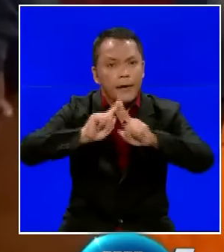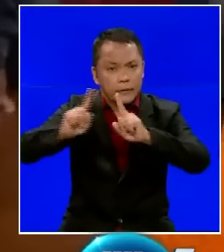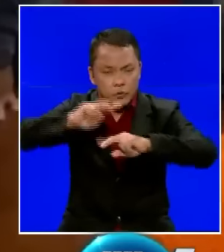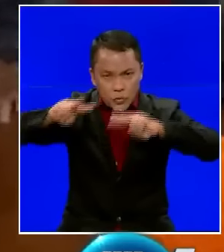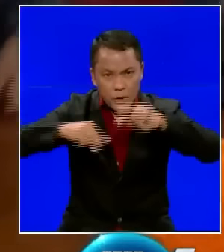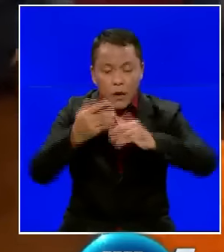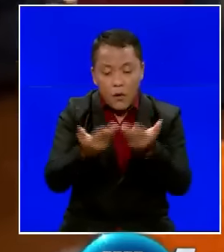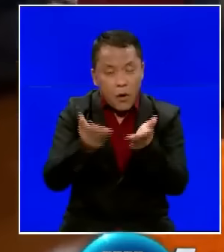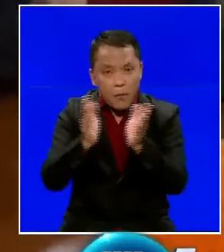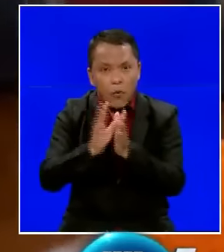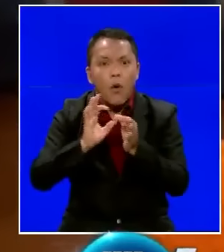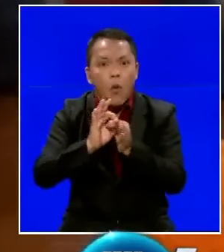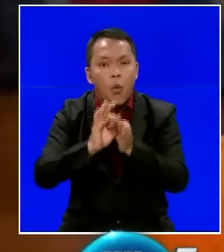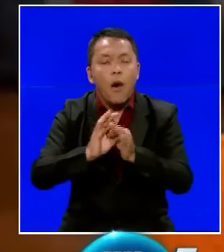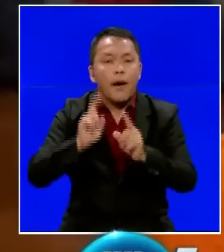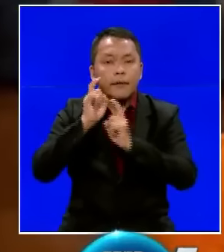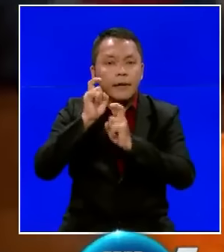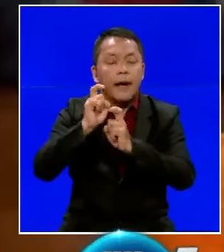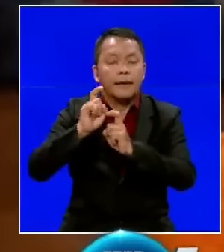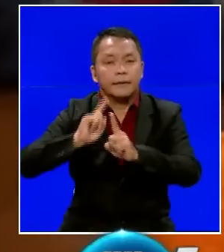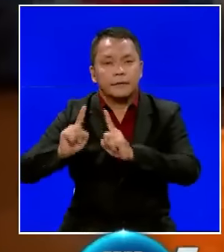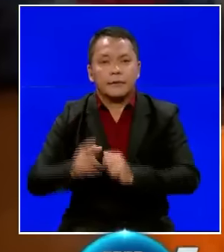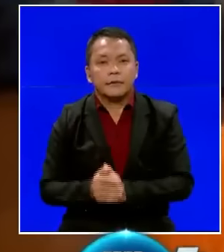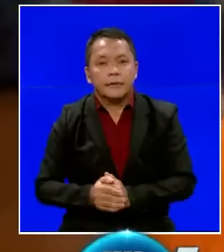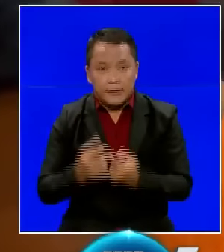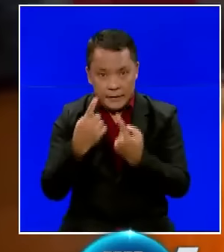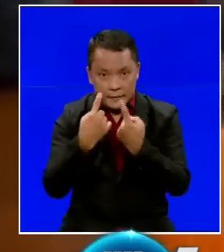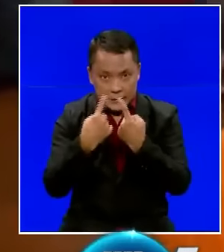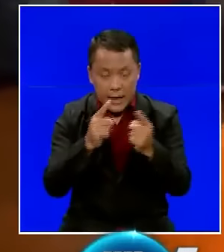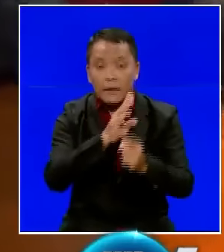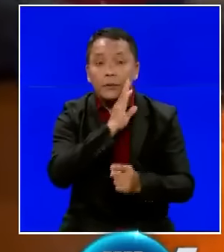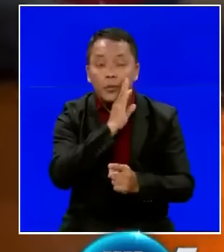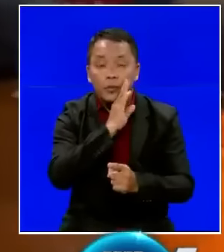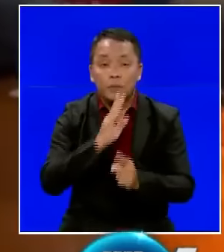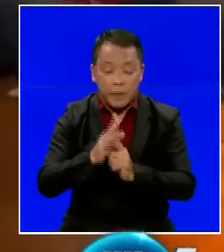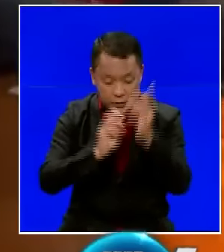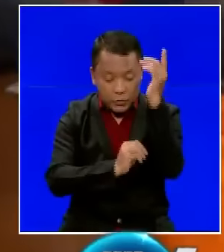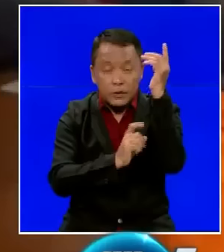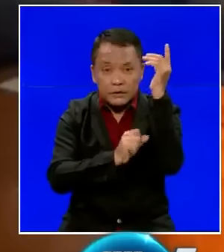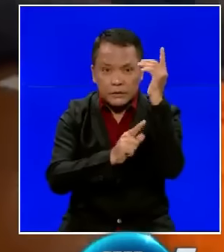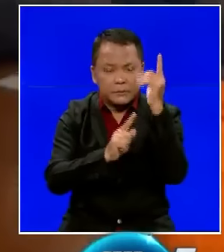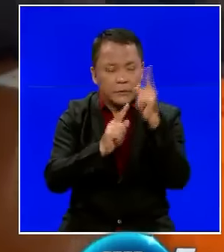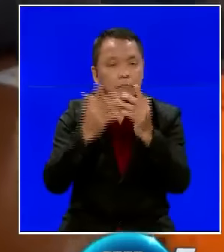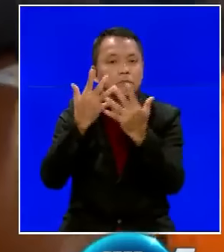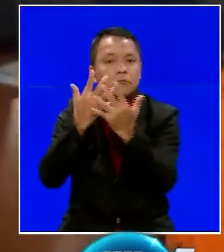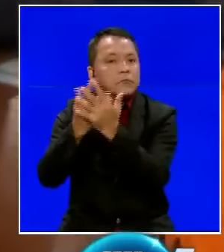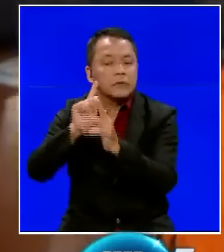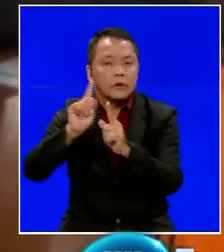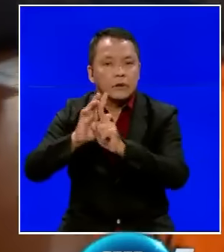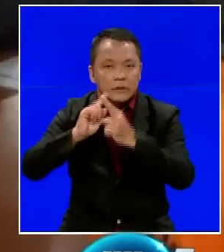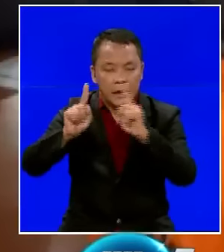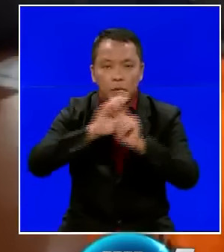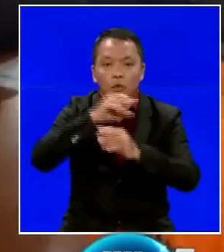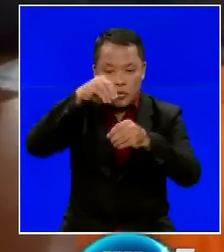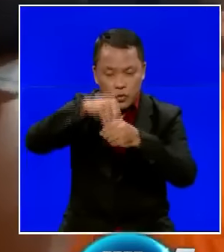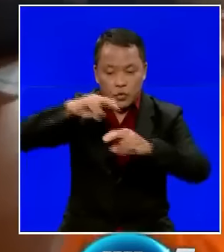ว่าทางครอบครัวเขาก็ห่วงเรื่องความปลอดภัยของเสียแป้งด้วยแต่อย่างน้อยเนี่ยถ้าเกิดสมมติไอ้ตอนไปนครศรีธรรมราชเนี่ยไม่น่าเข้าเรือนจำแต่น่าจะอ